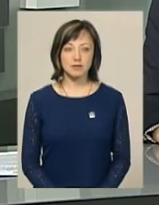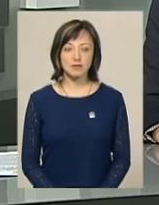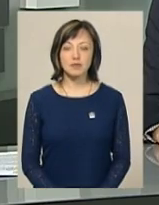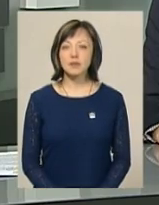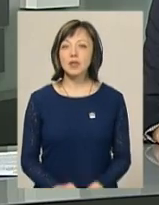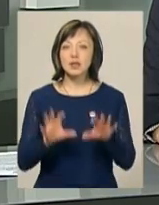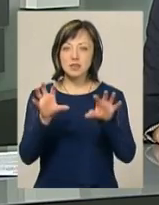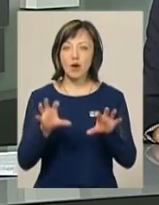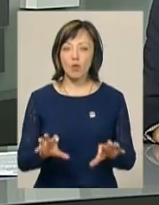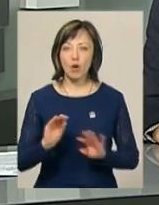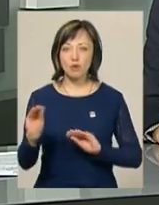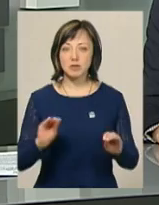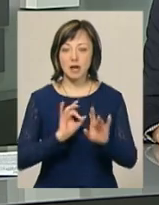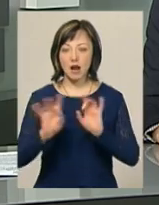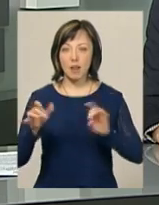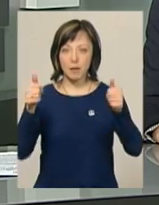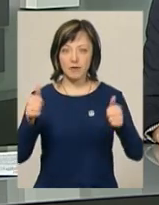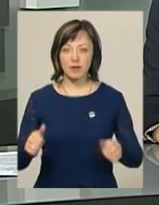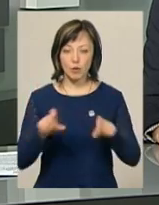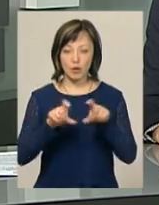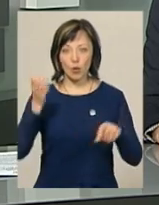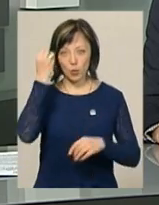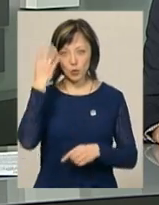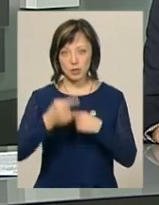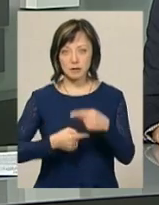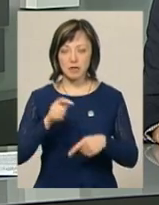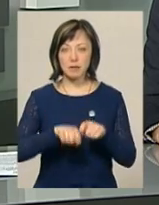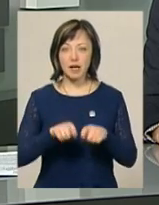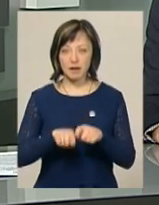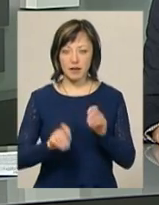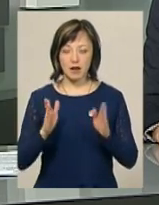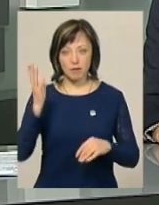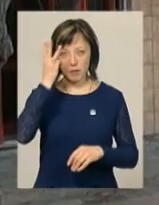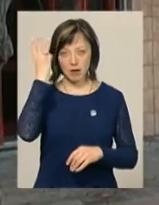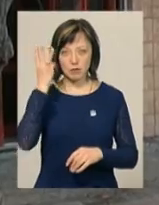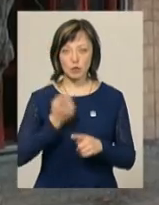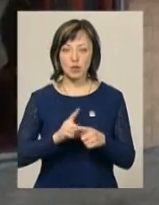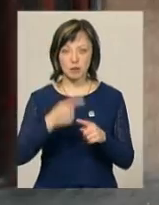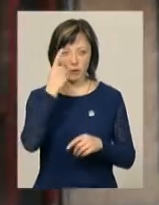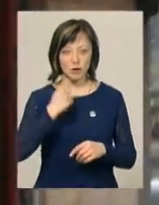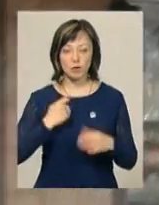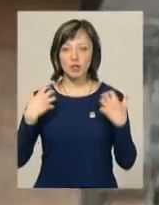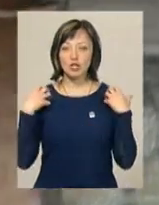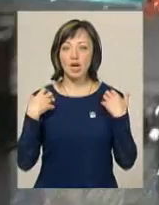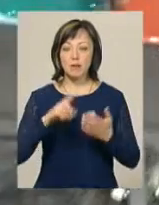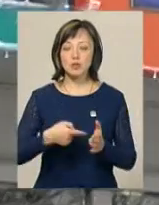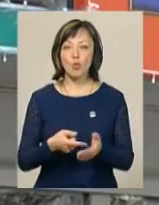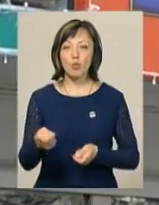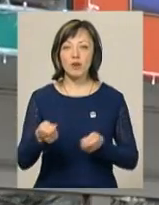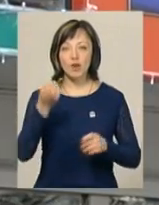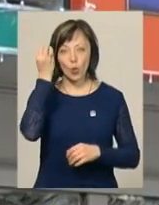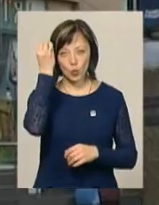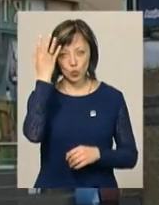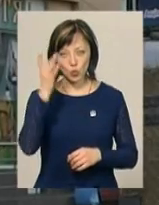Законність розміщення рекламних вивісок на об'єктах культурної спадщини перевірять у Хмельницькому. Про це нам повідомив начальник міського управління